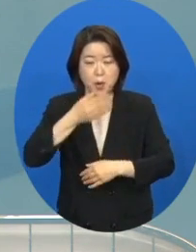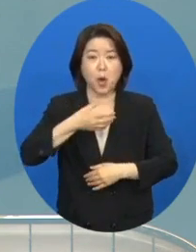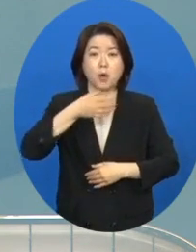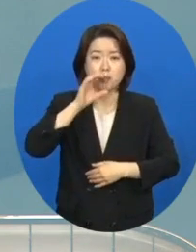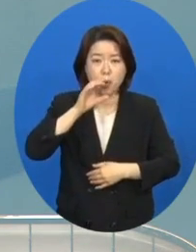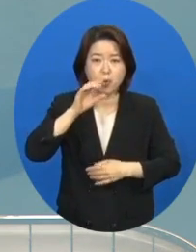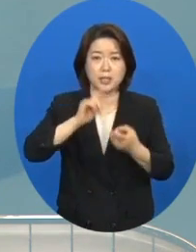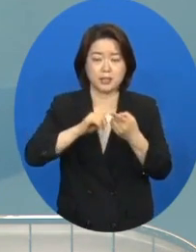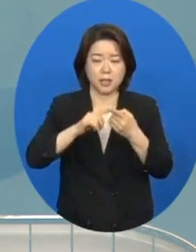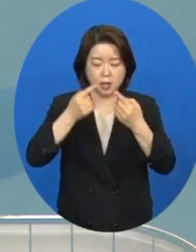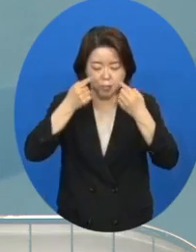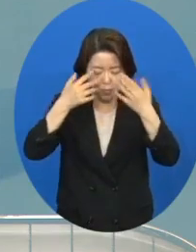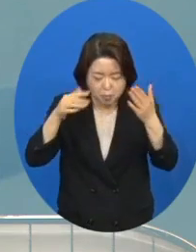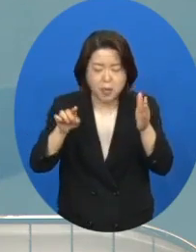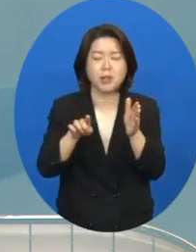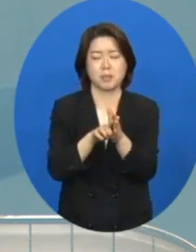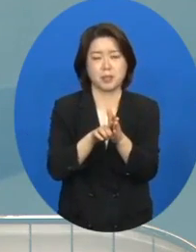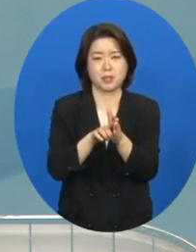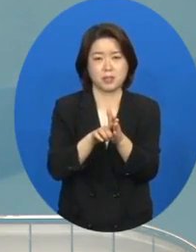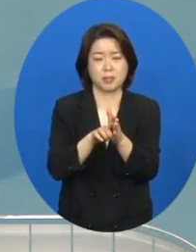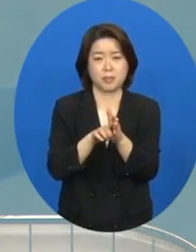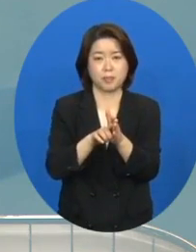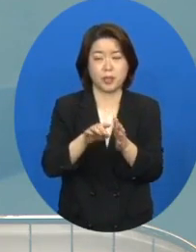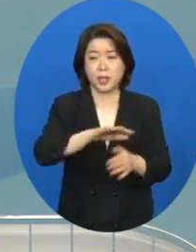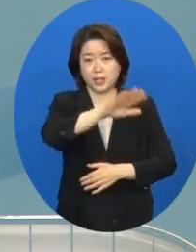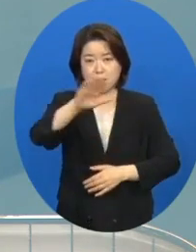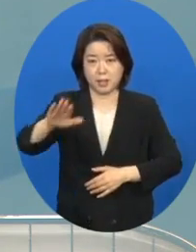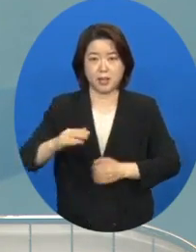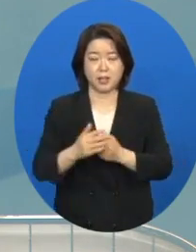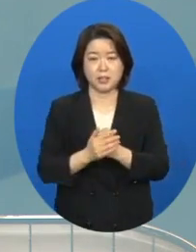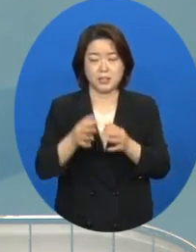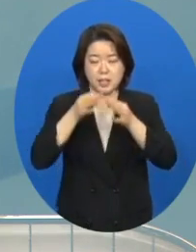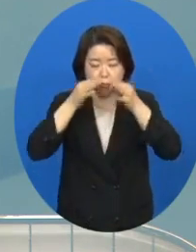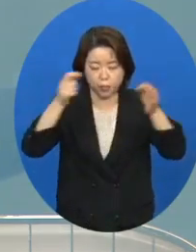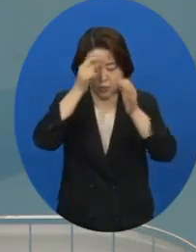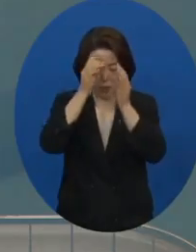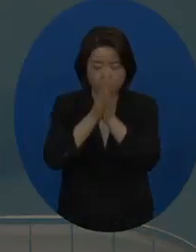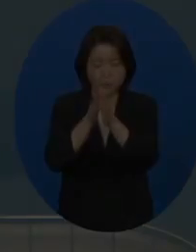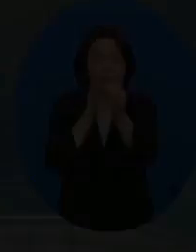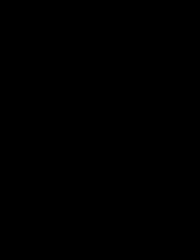먹는다는 사실을 분명히 믿겠습니다. 우리 다 같이 통성으로 기도하겠습니다.